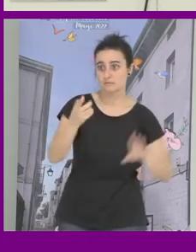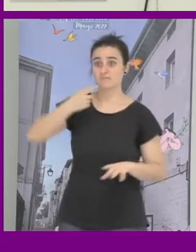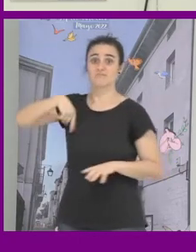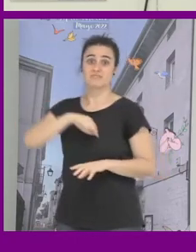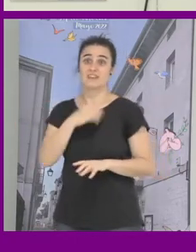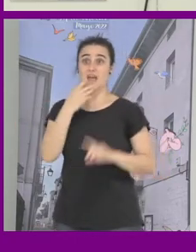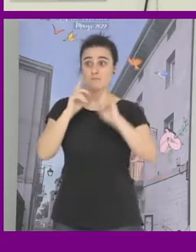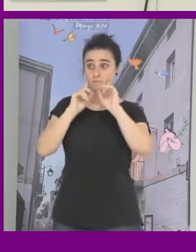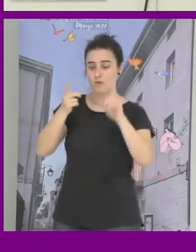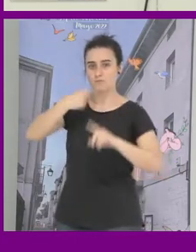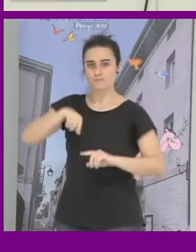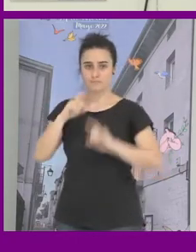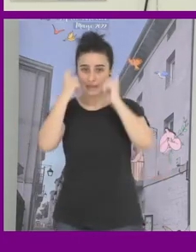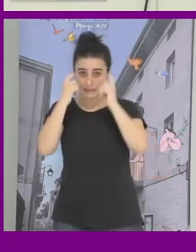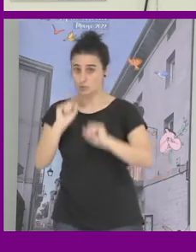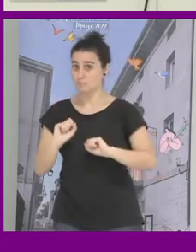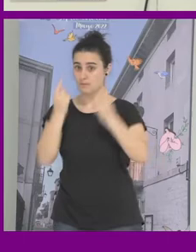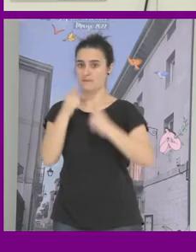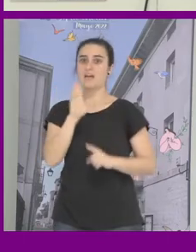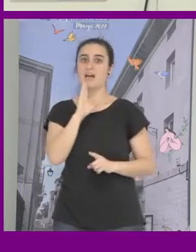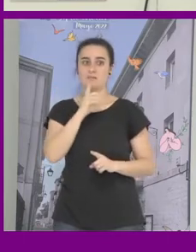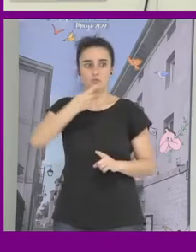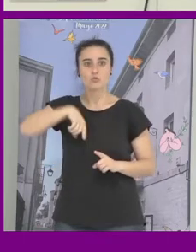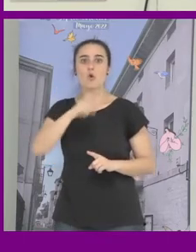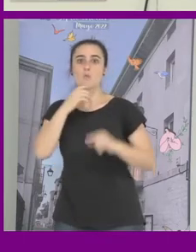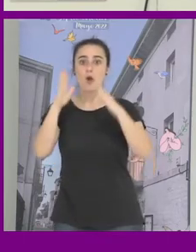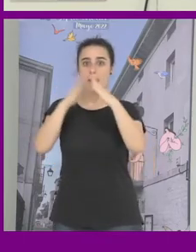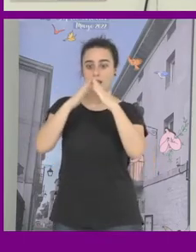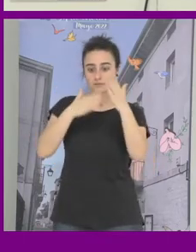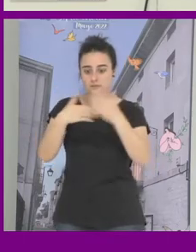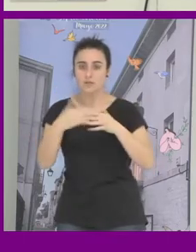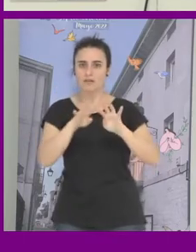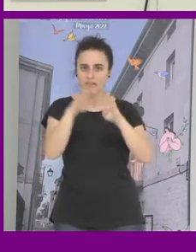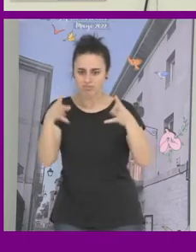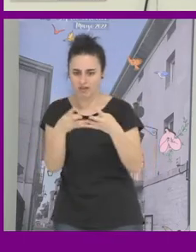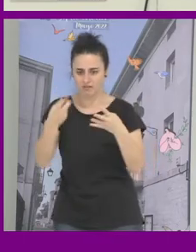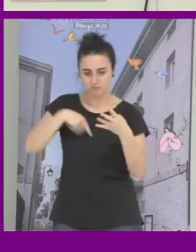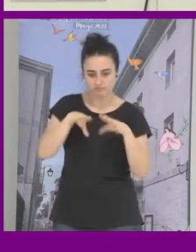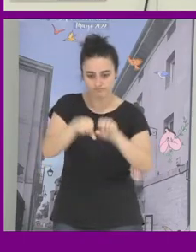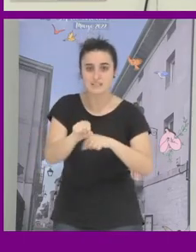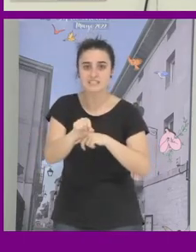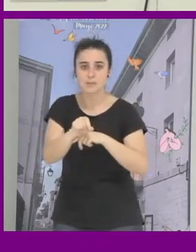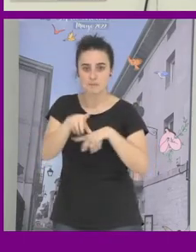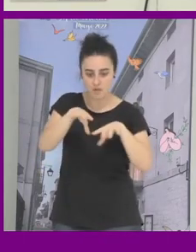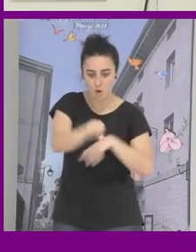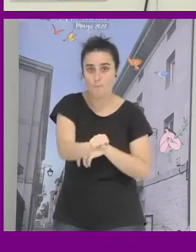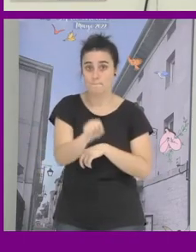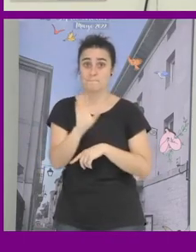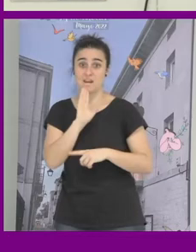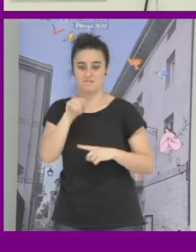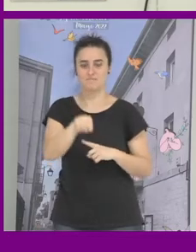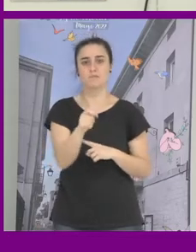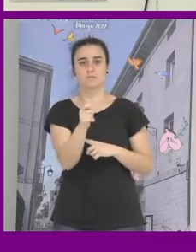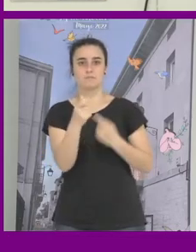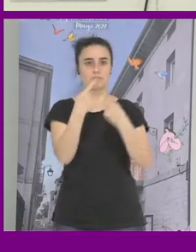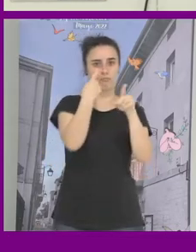gure lehenengo saiakera horrela egin genuen, ba, etzean, internet bidez erosi genuen semena, eta gainera horrek, bueno, hainbat